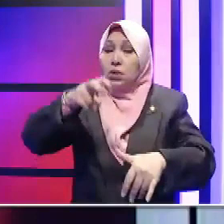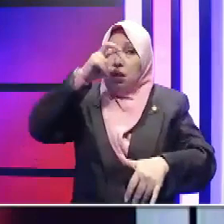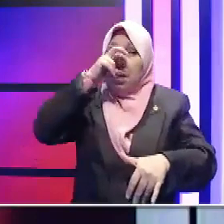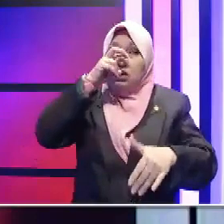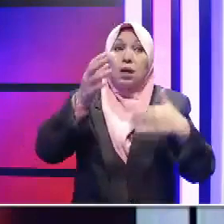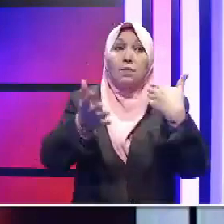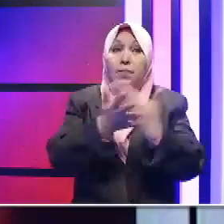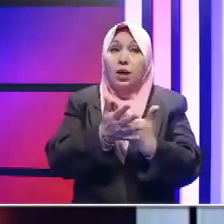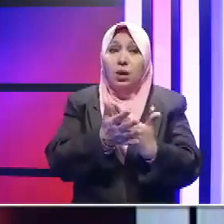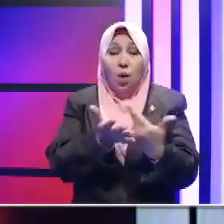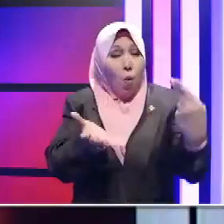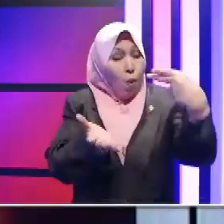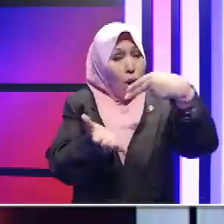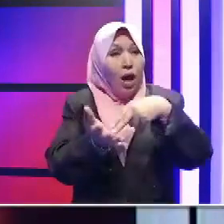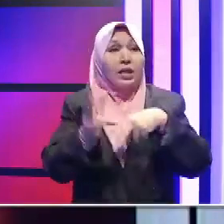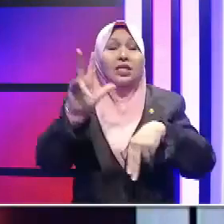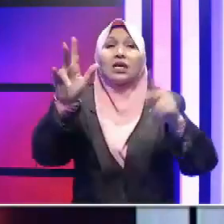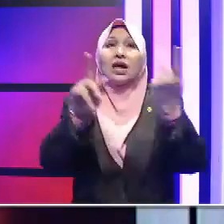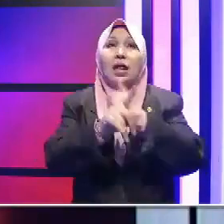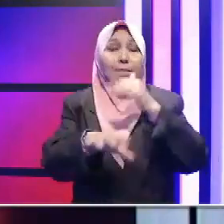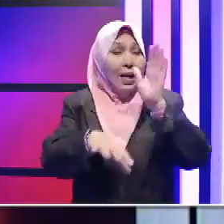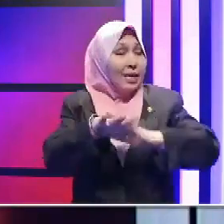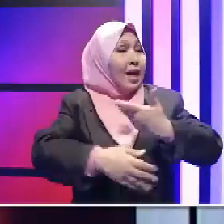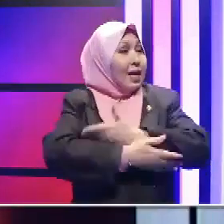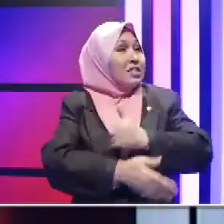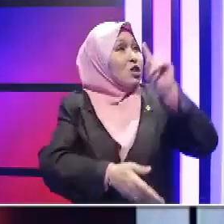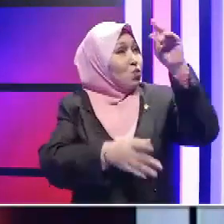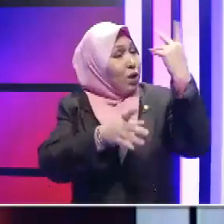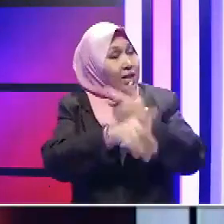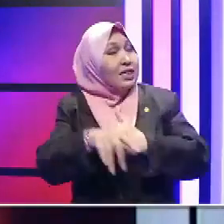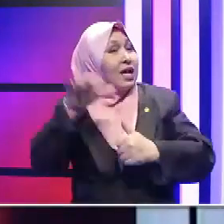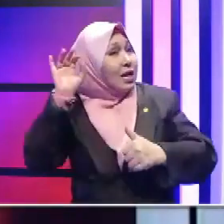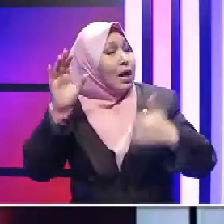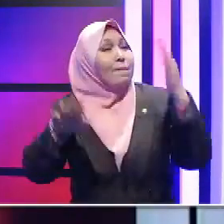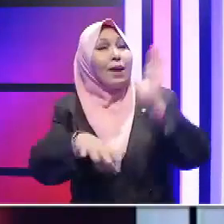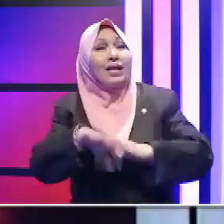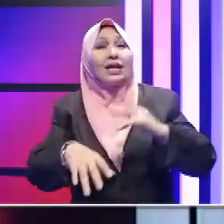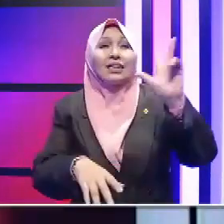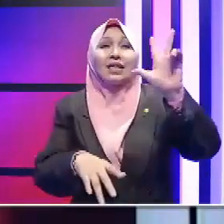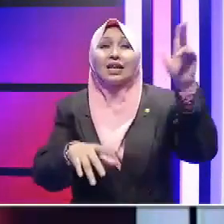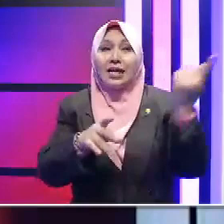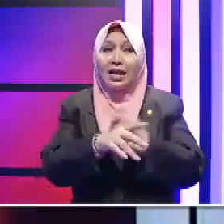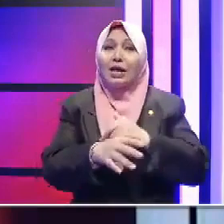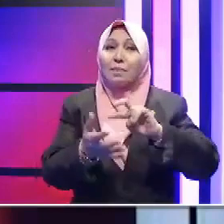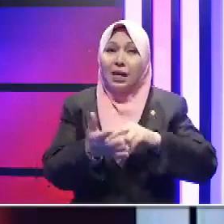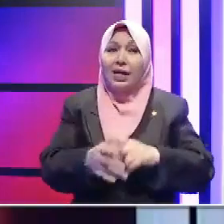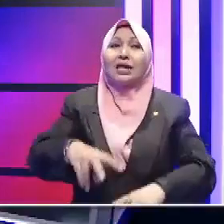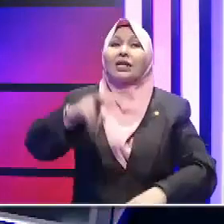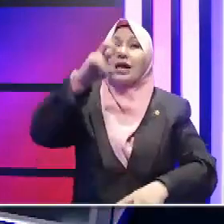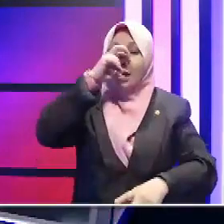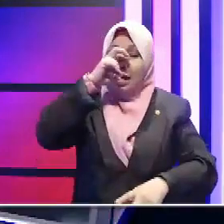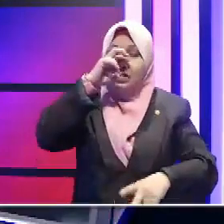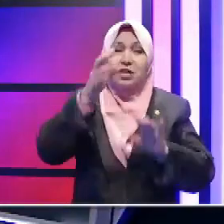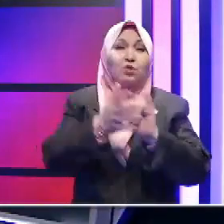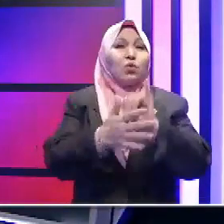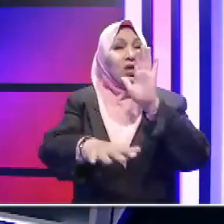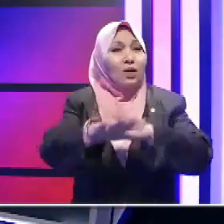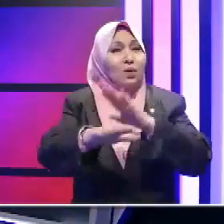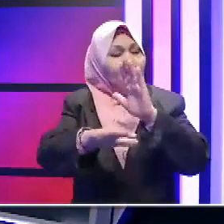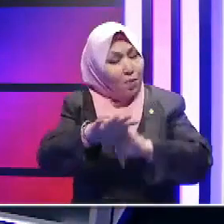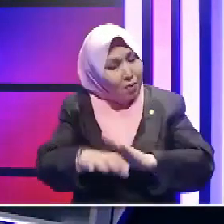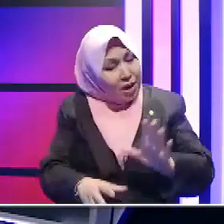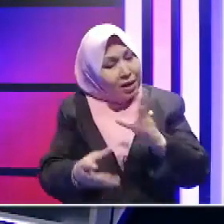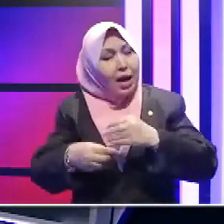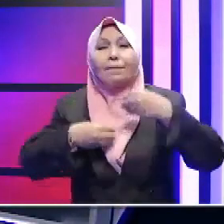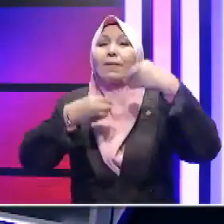pulang tiga kali lo panggilan atau sekali ditakdirkan Slank kalau pagi tiga kali itu amanahnya khas Batu liburan ataupun nak